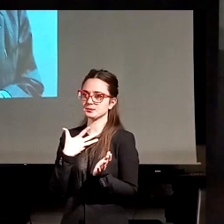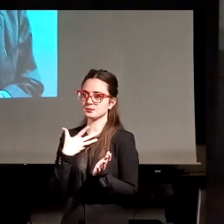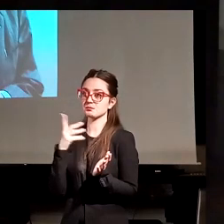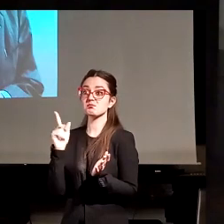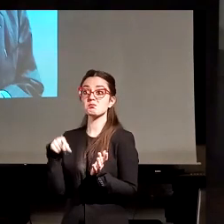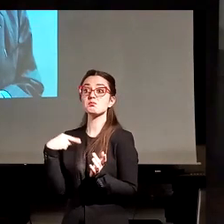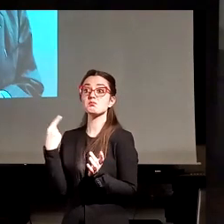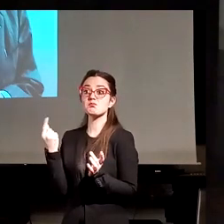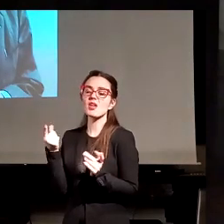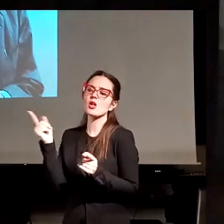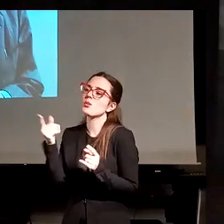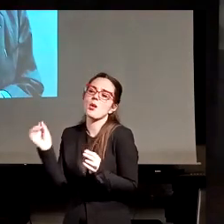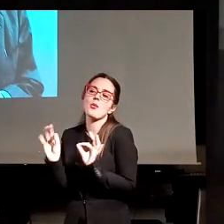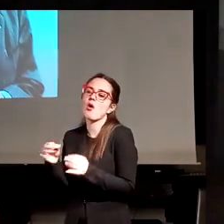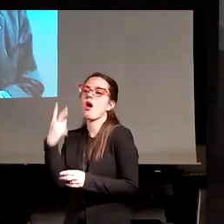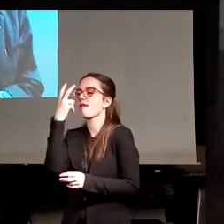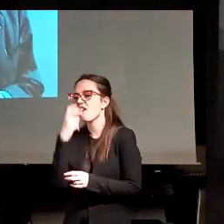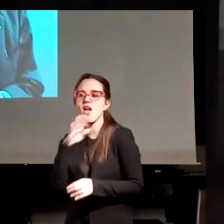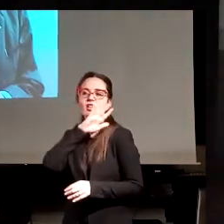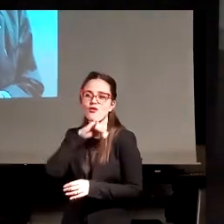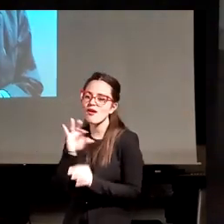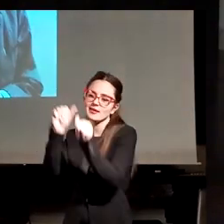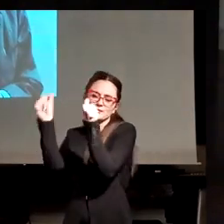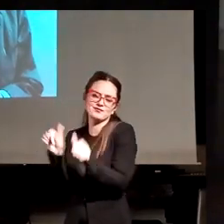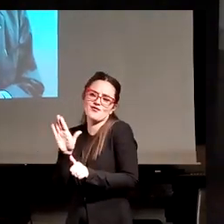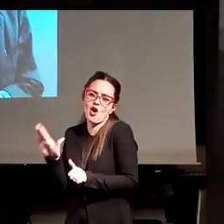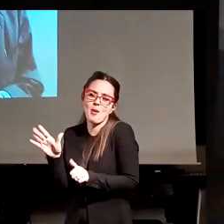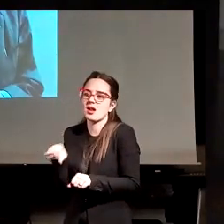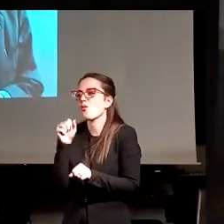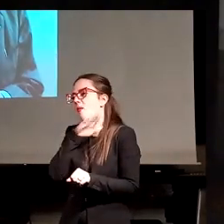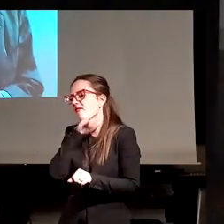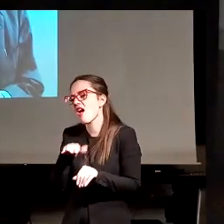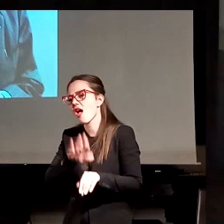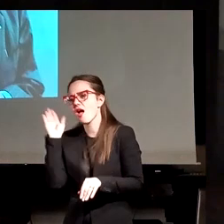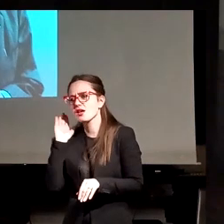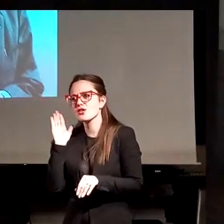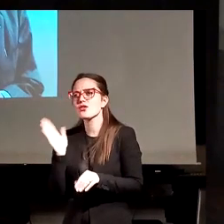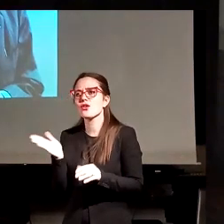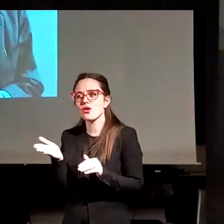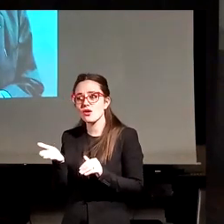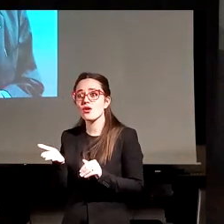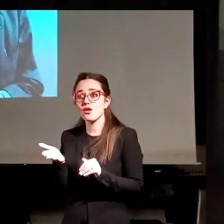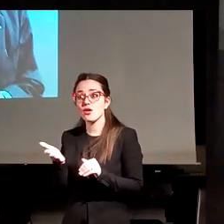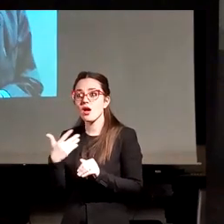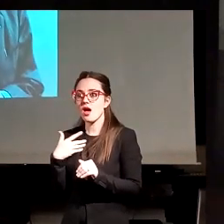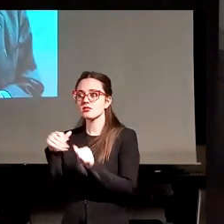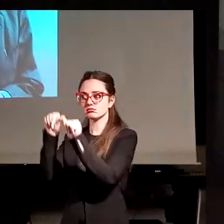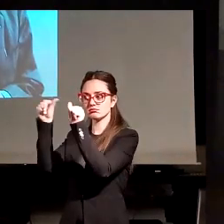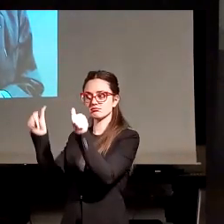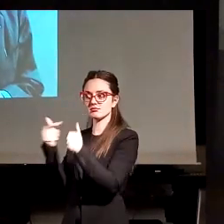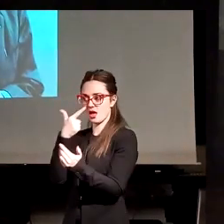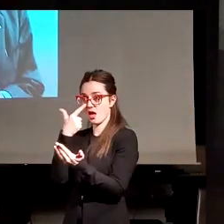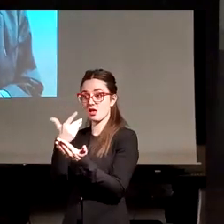du role ceco anziano il nuovo mero il bastone e io l'ho